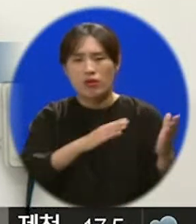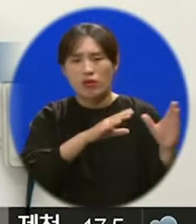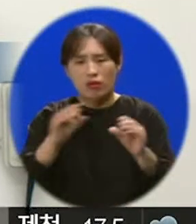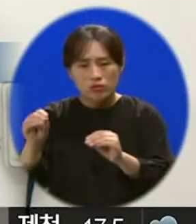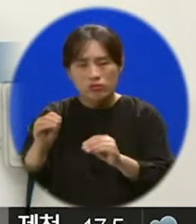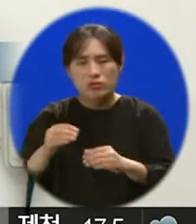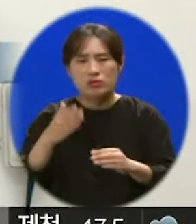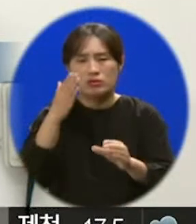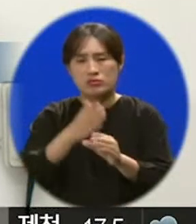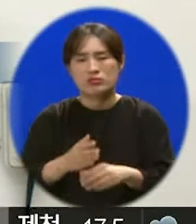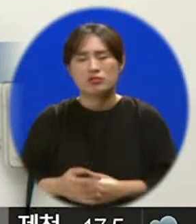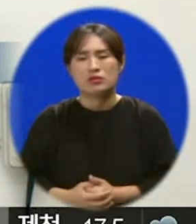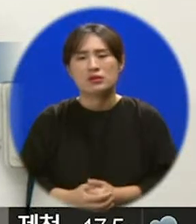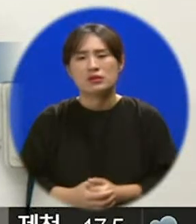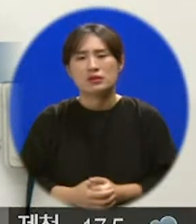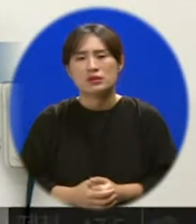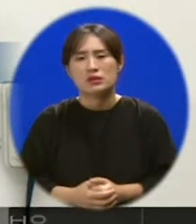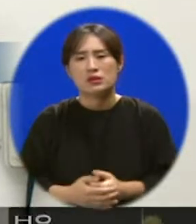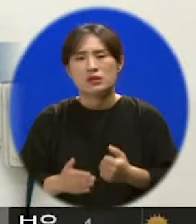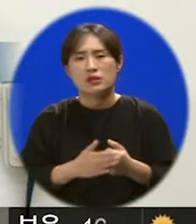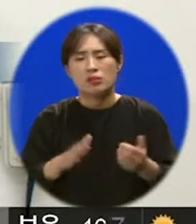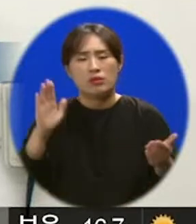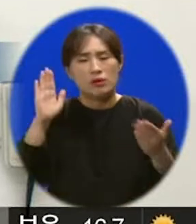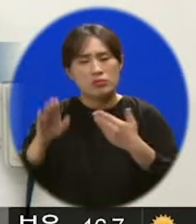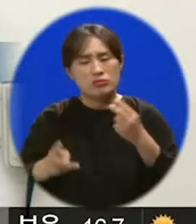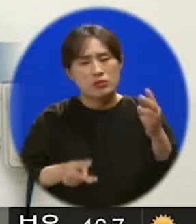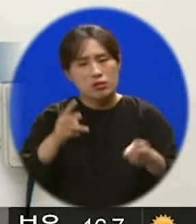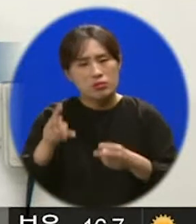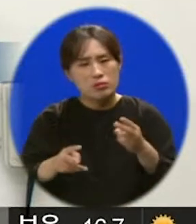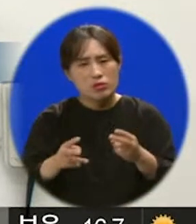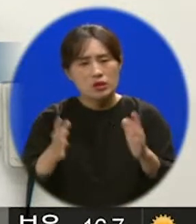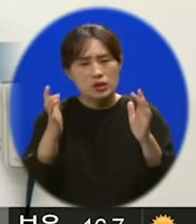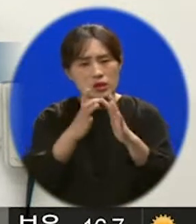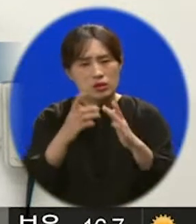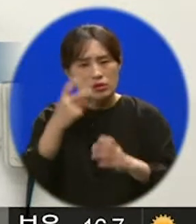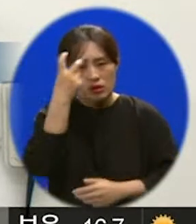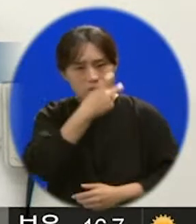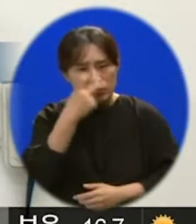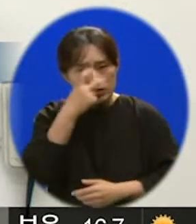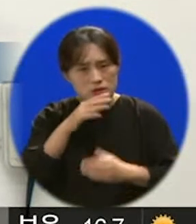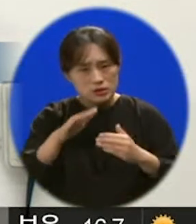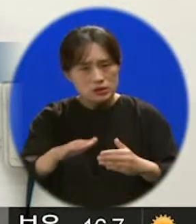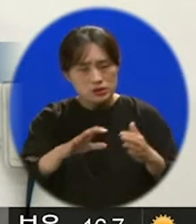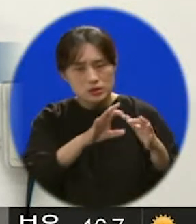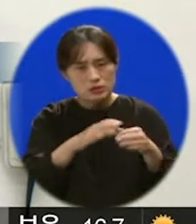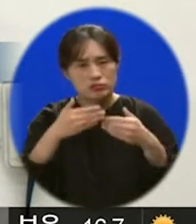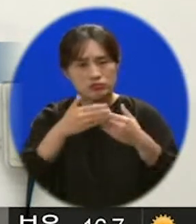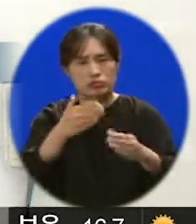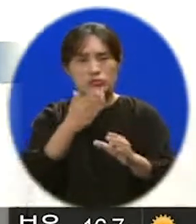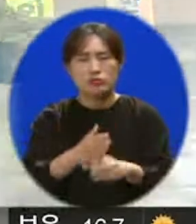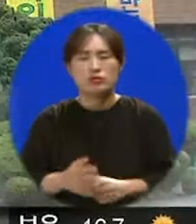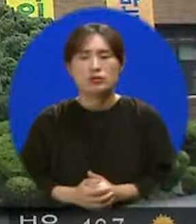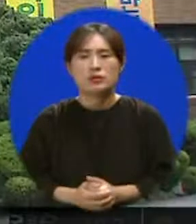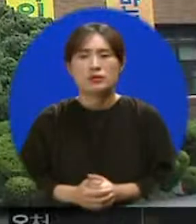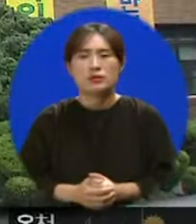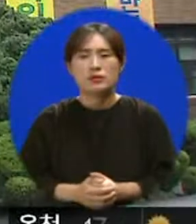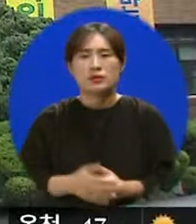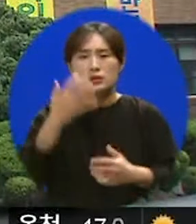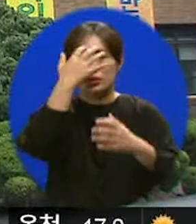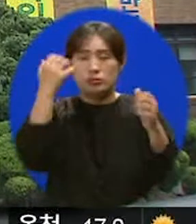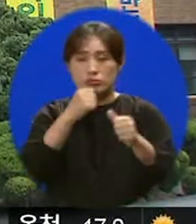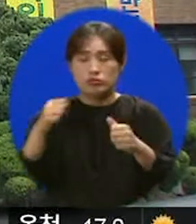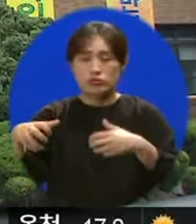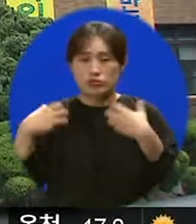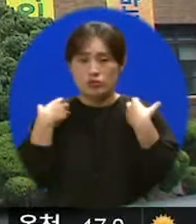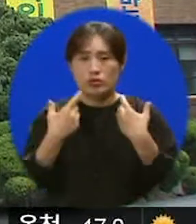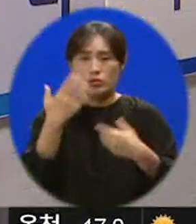없게 되었습니다 그래서 그 후속 사업으로 사이버 감사가 현재 계속 진행 중에 있습니다 충청북도